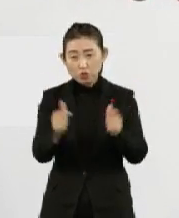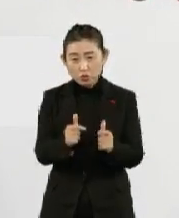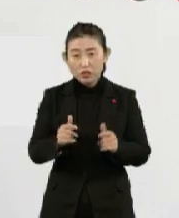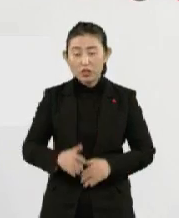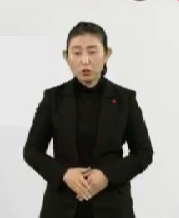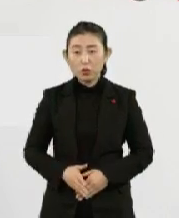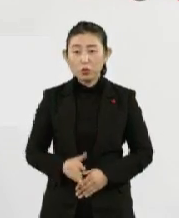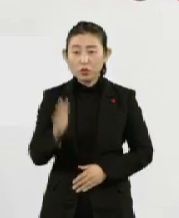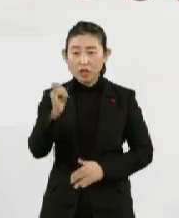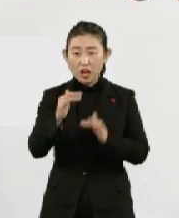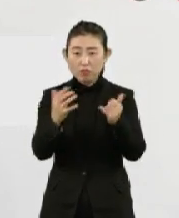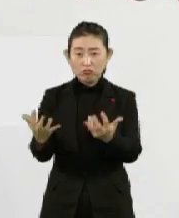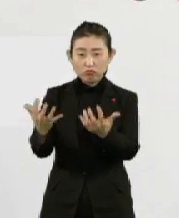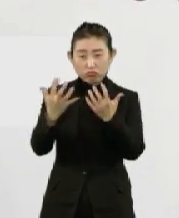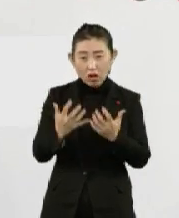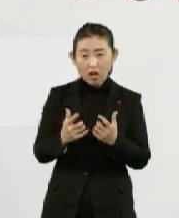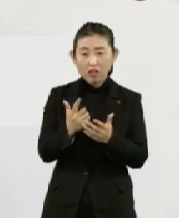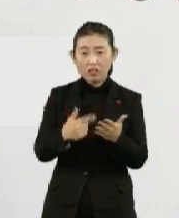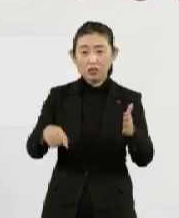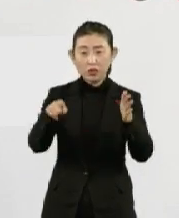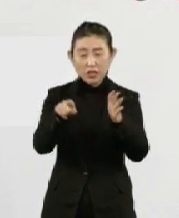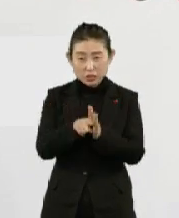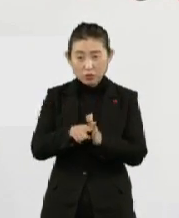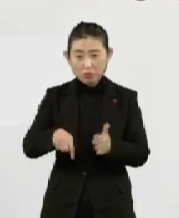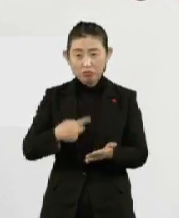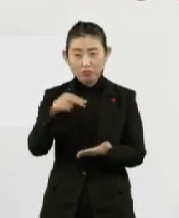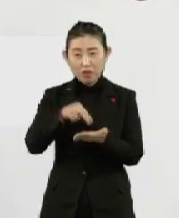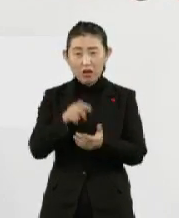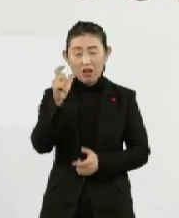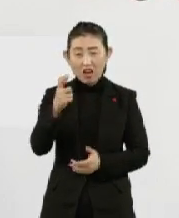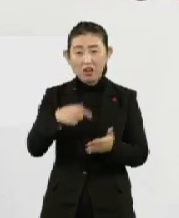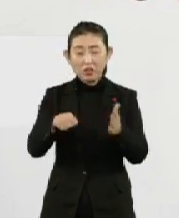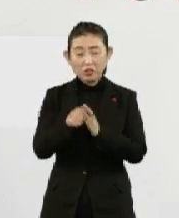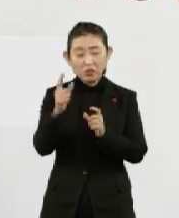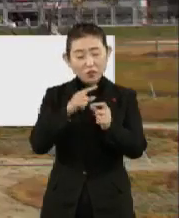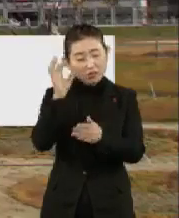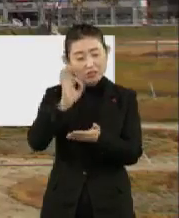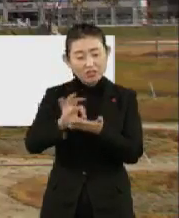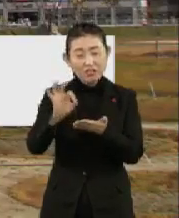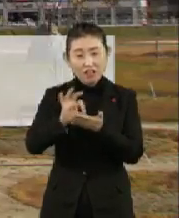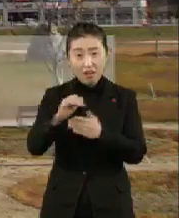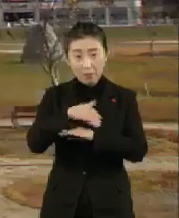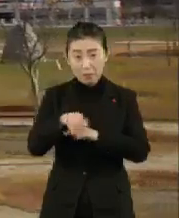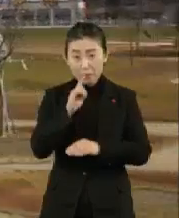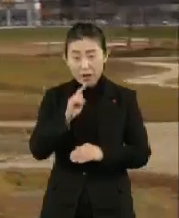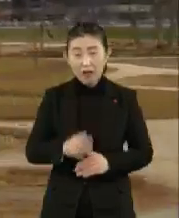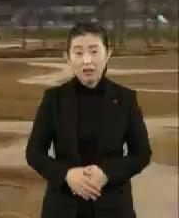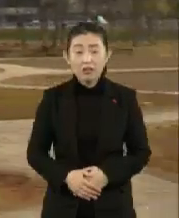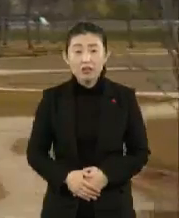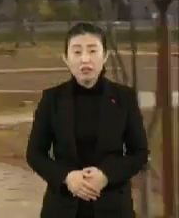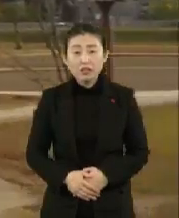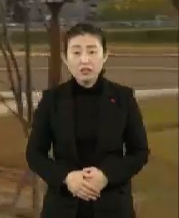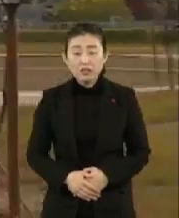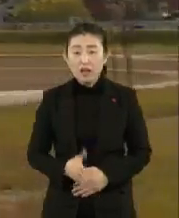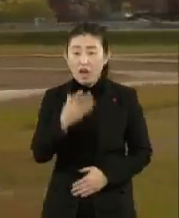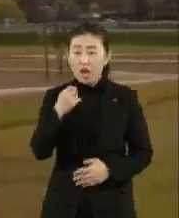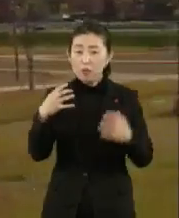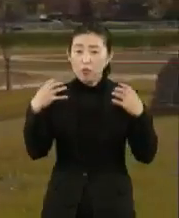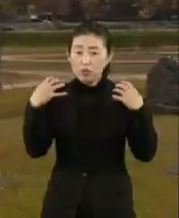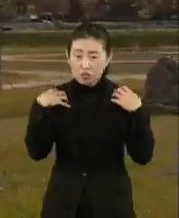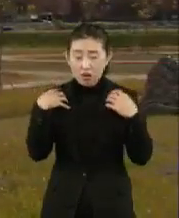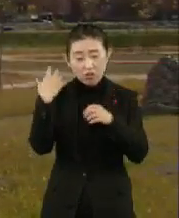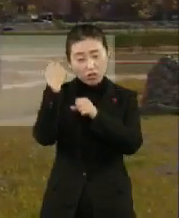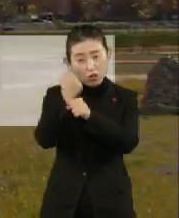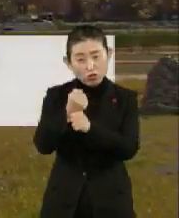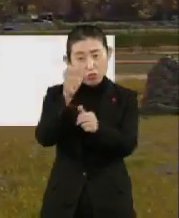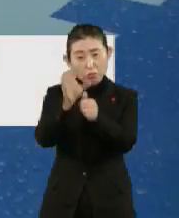위해서 자족기능 유치 강화에 좀 더 신경을 많이 쓸 계획입니다. 업계에서는 행복청의 연구